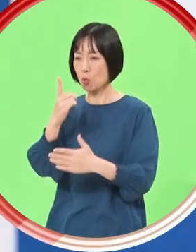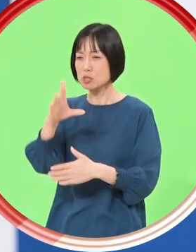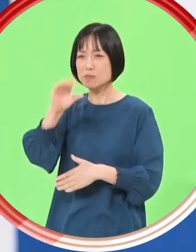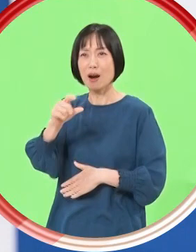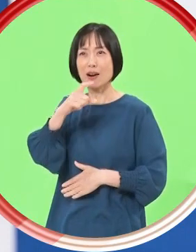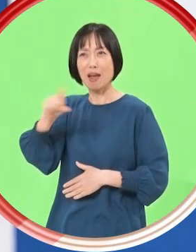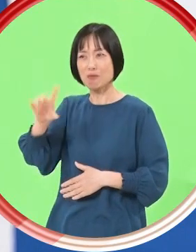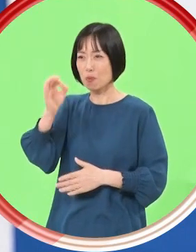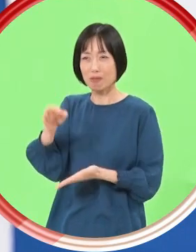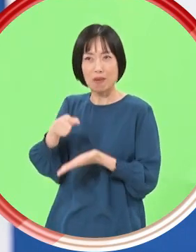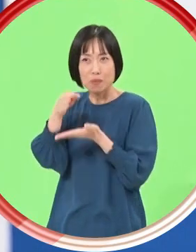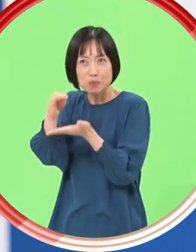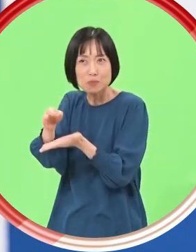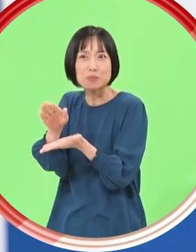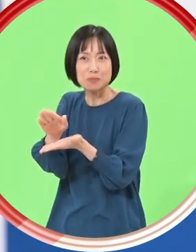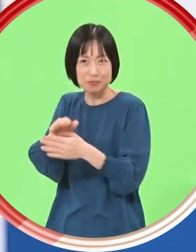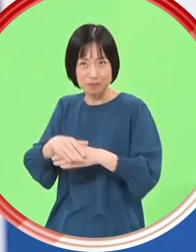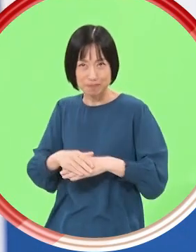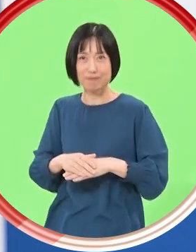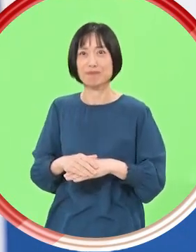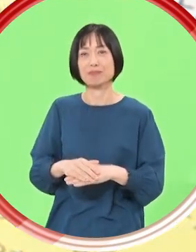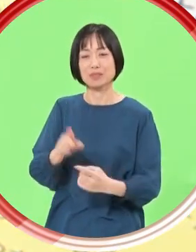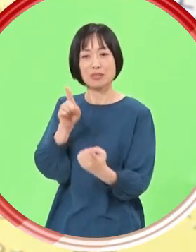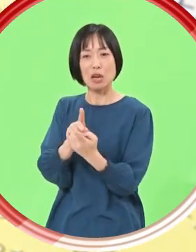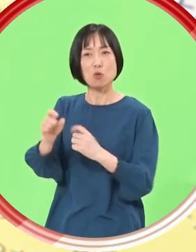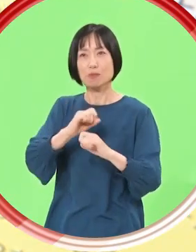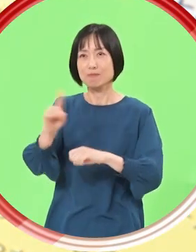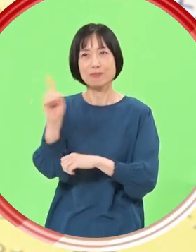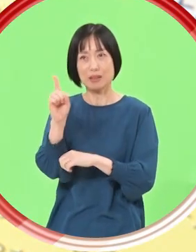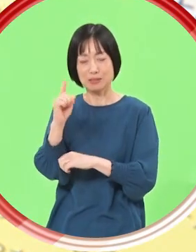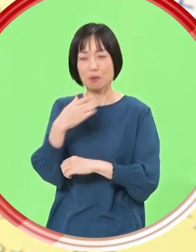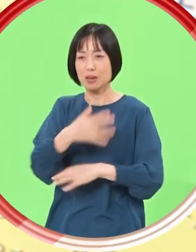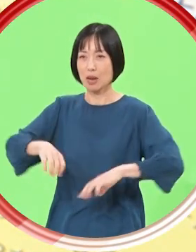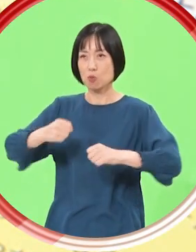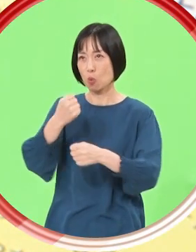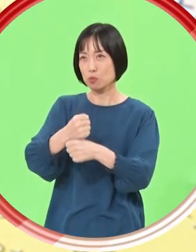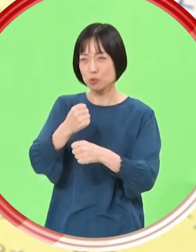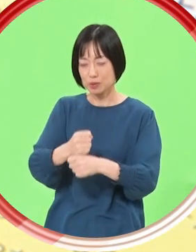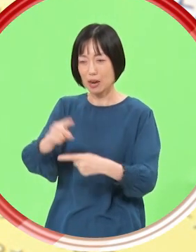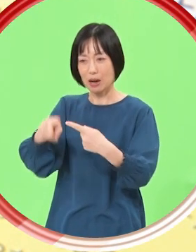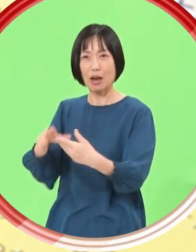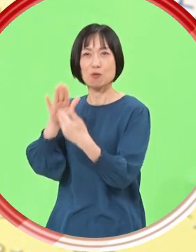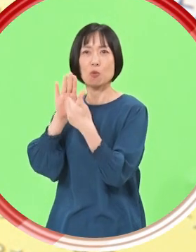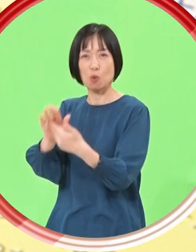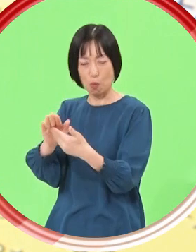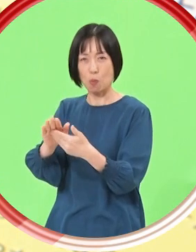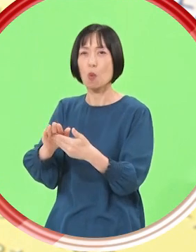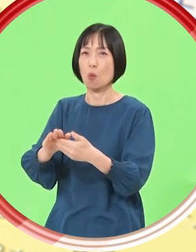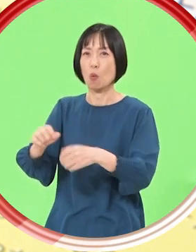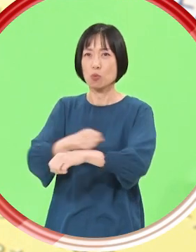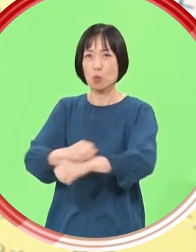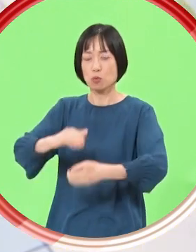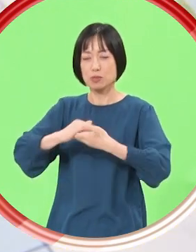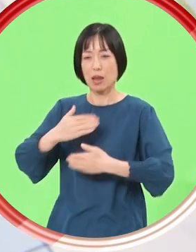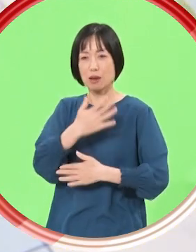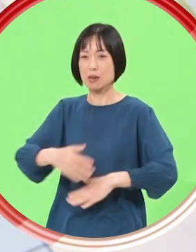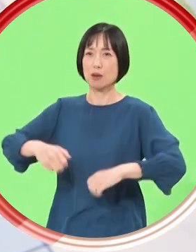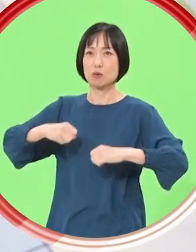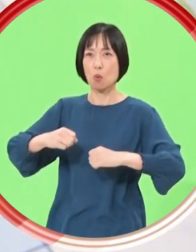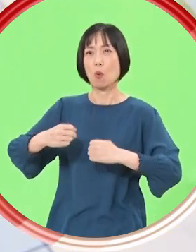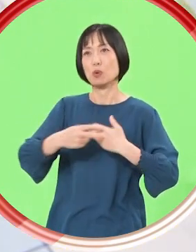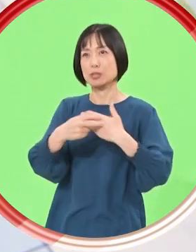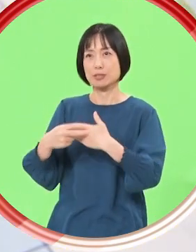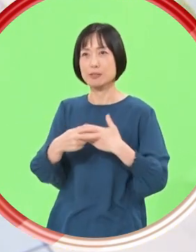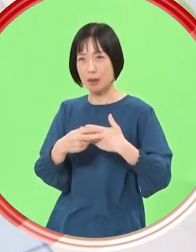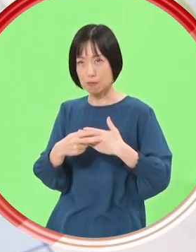1万円の奨励金が支給されます。対象になる活動は健康づくりや介護予防、特定健康診